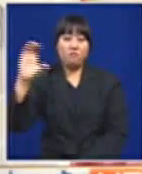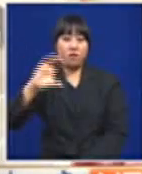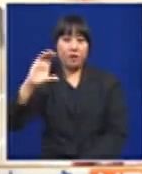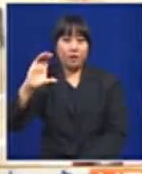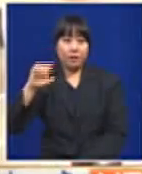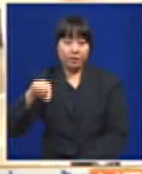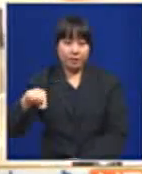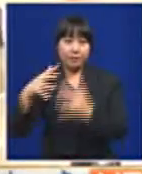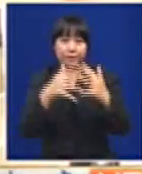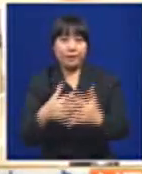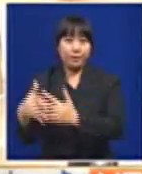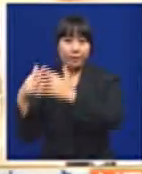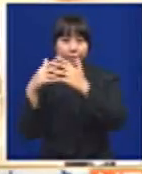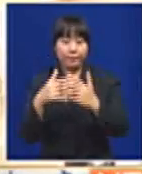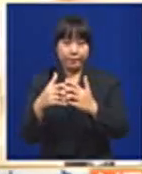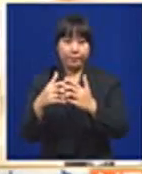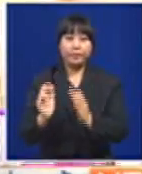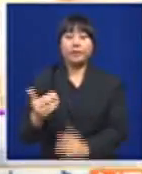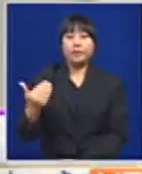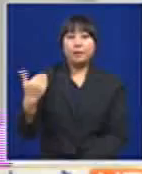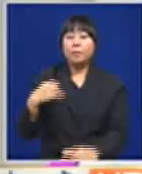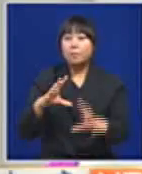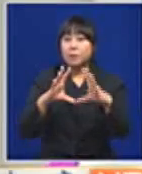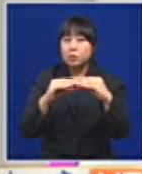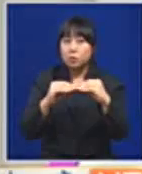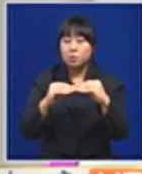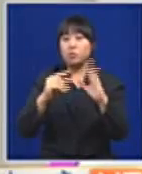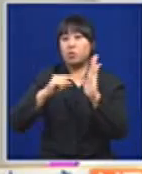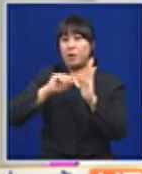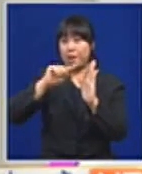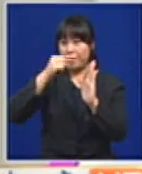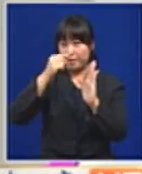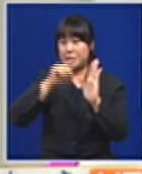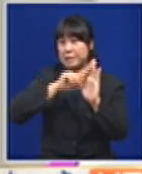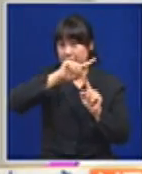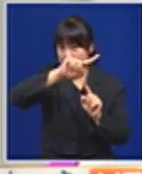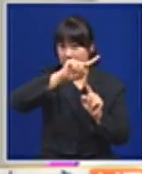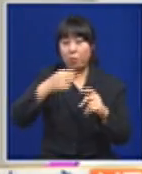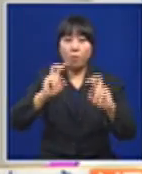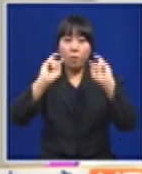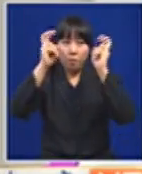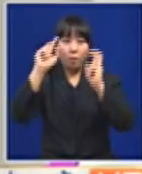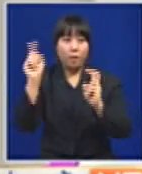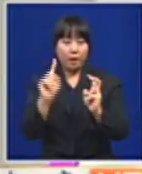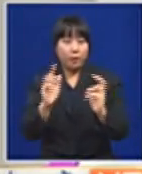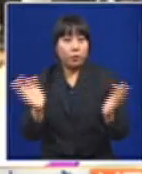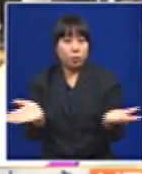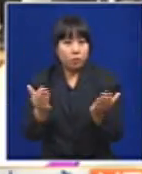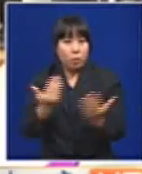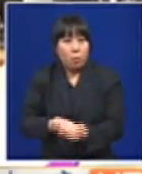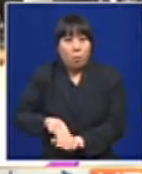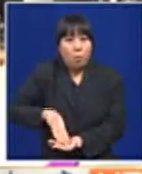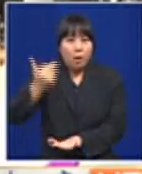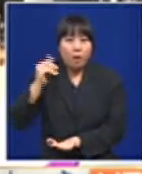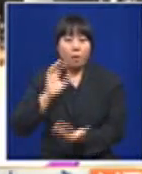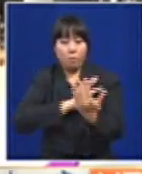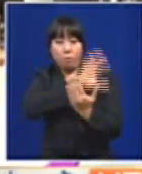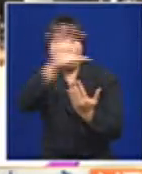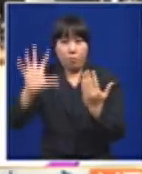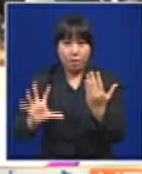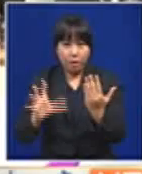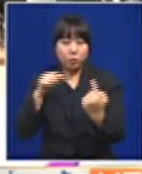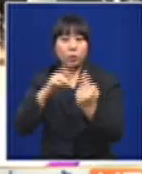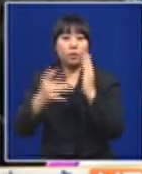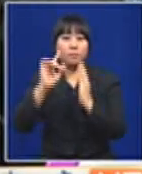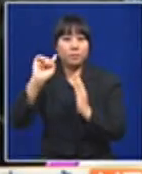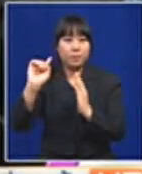อร์เนียสหรัฐอเมริกานะคะโดยเป็นการประชุมช่วงที่1ภายใต้หัวข้อการส่งเสริมความมั่งคั่งของภูมิภาคผ่านนวัต